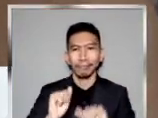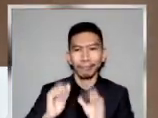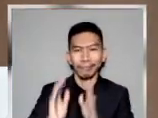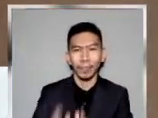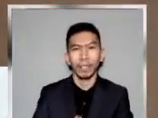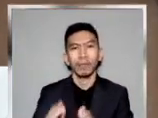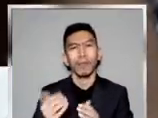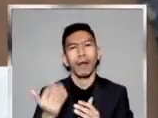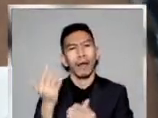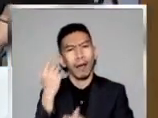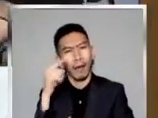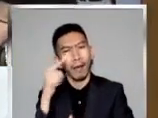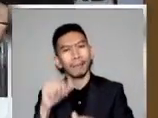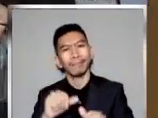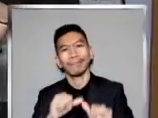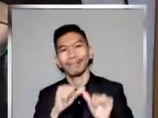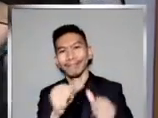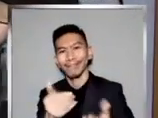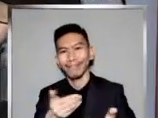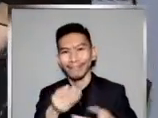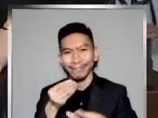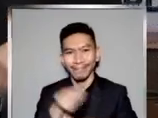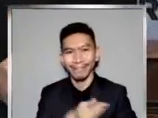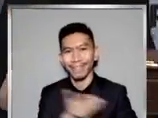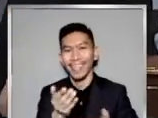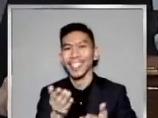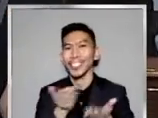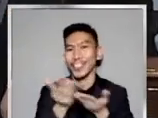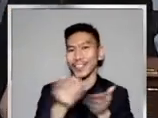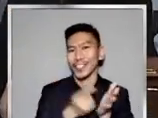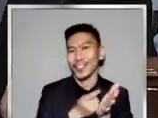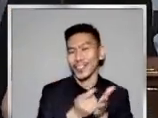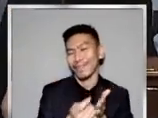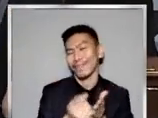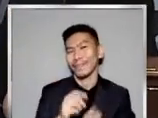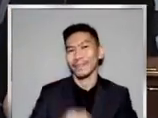serbisyong totoo. Sandra Aguinaldo, Nakatutok, 24 Oras.